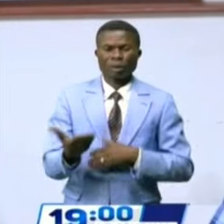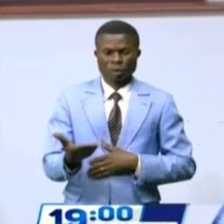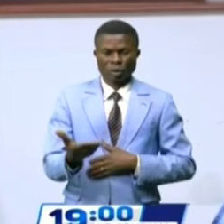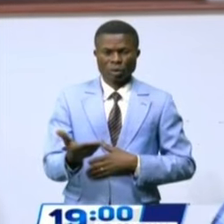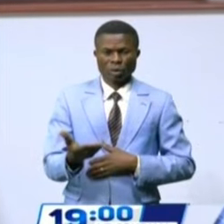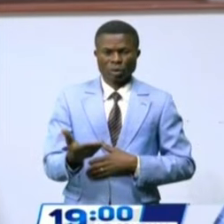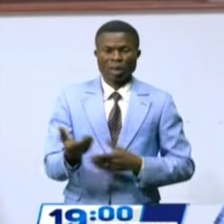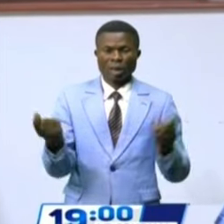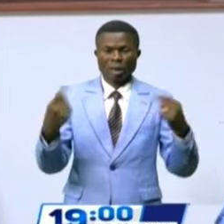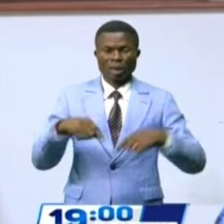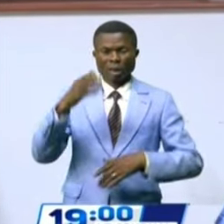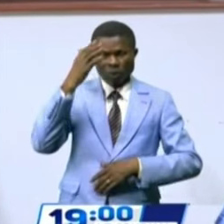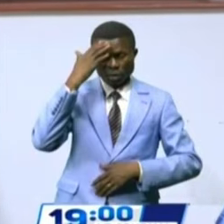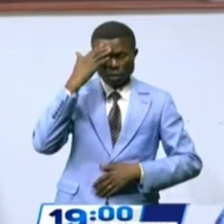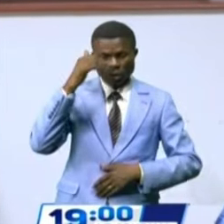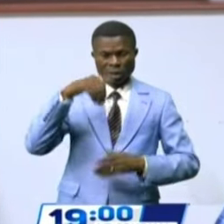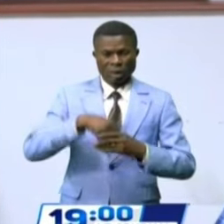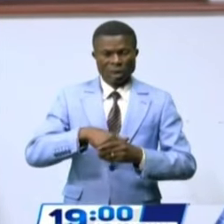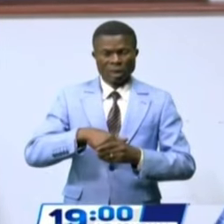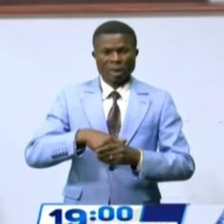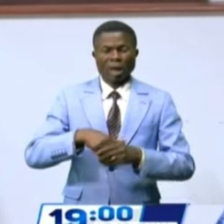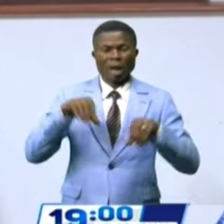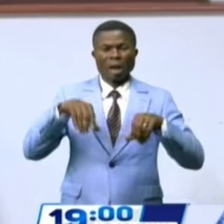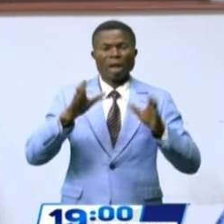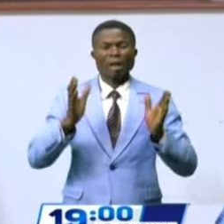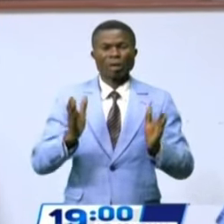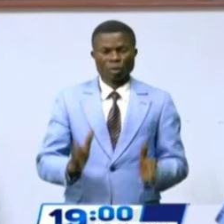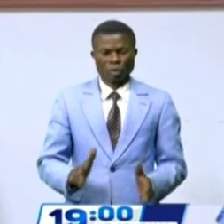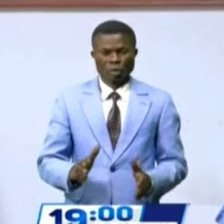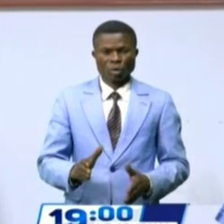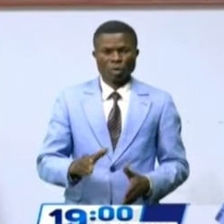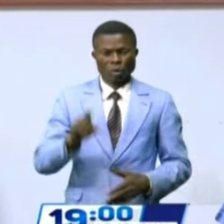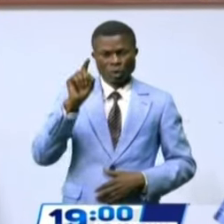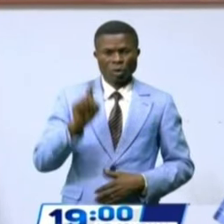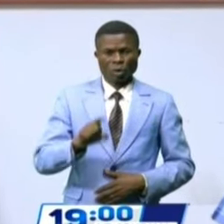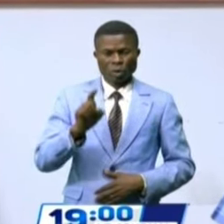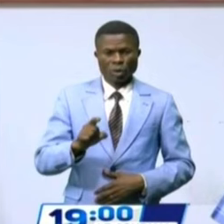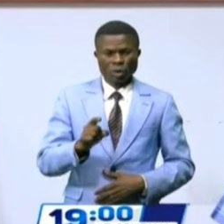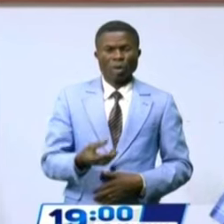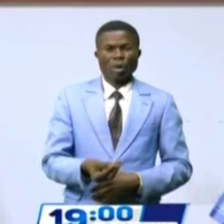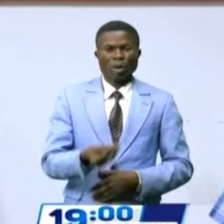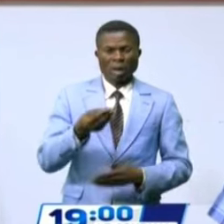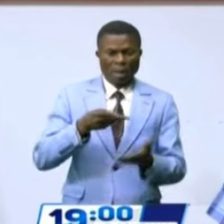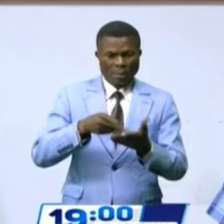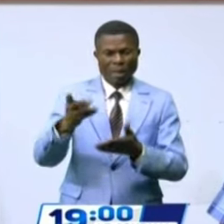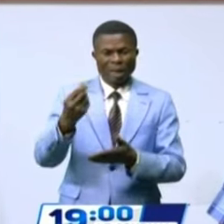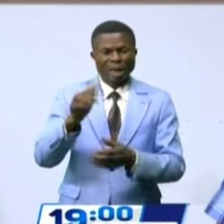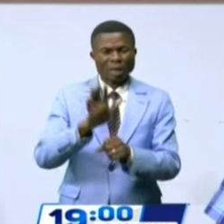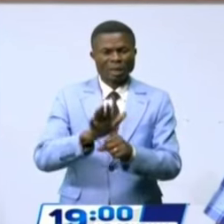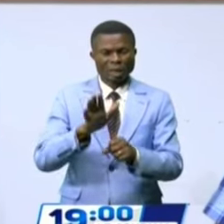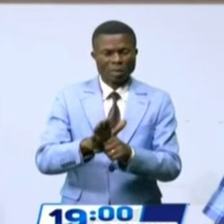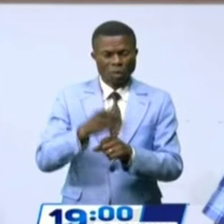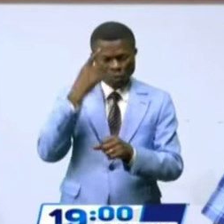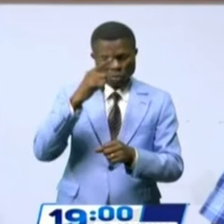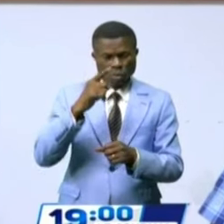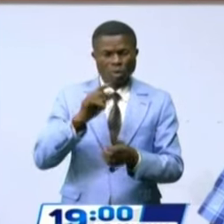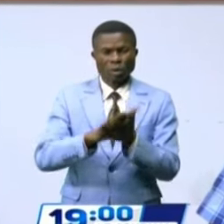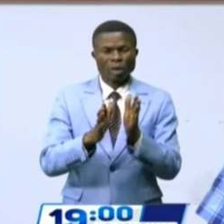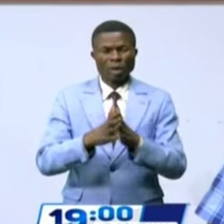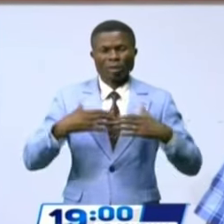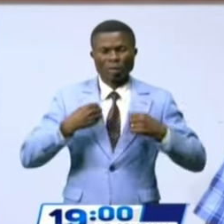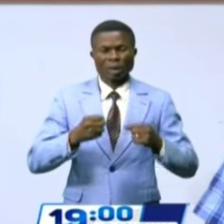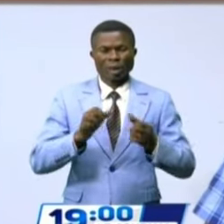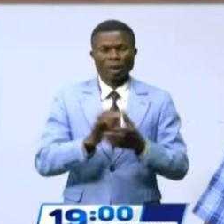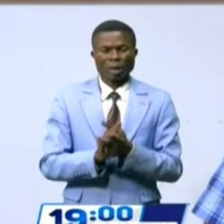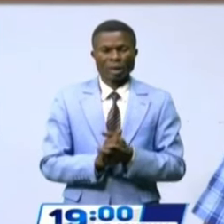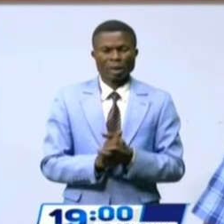Et lorsqu'on sait que dans notre contexte congolais, il faut débourser de l'argent pour accéder aux soins de santé, et que MSF,